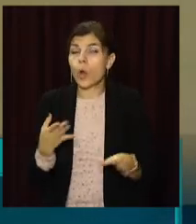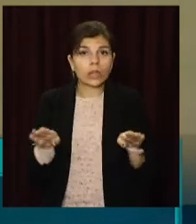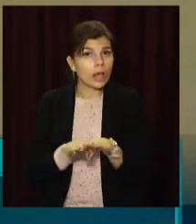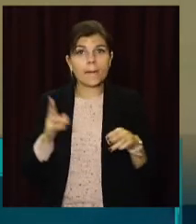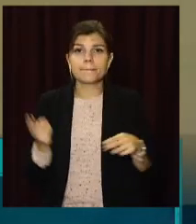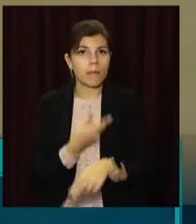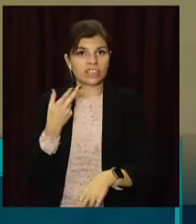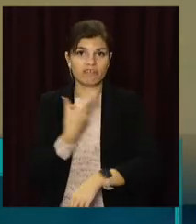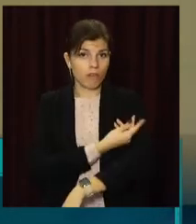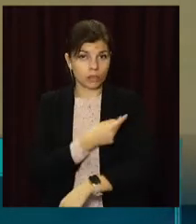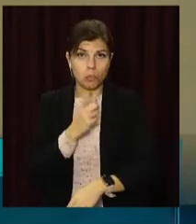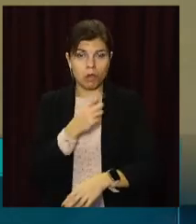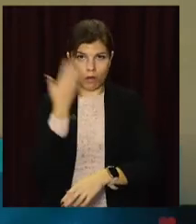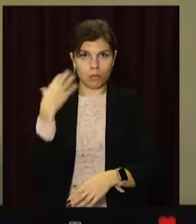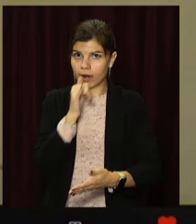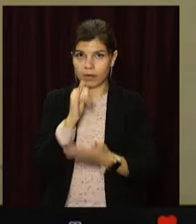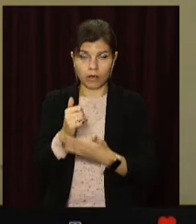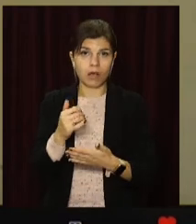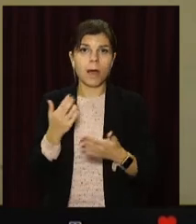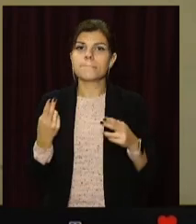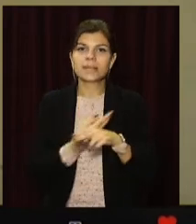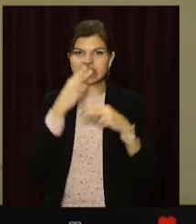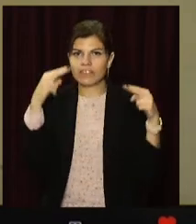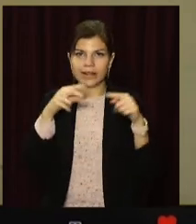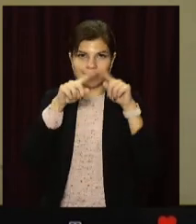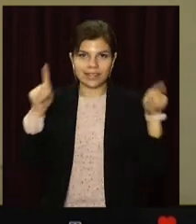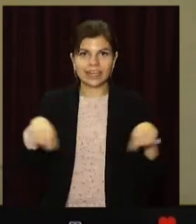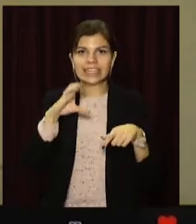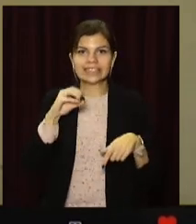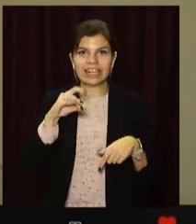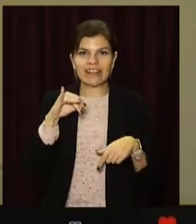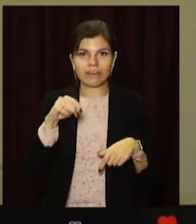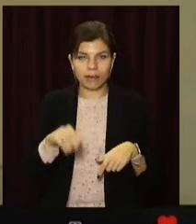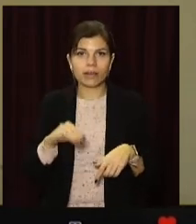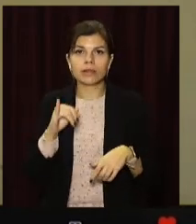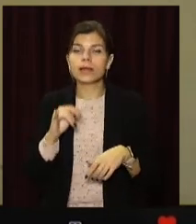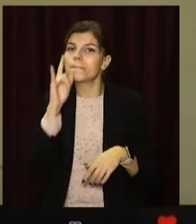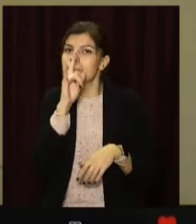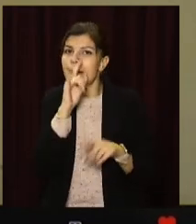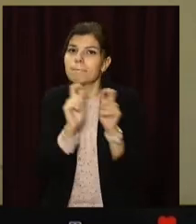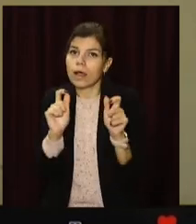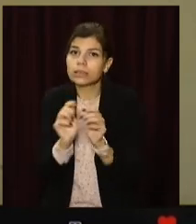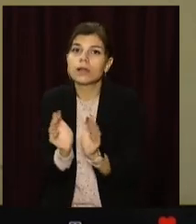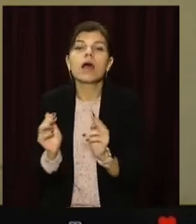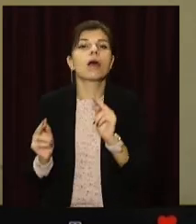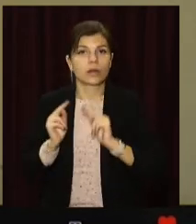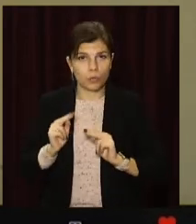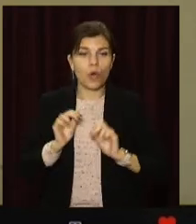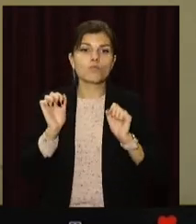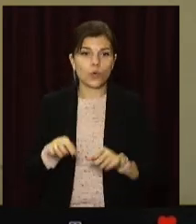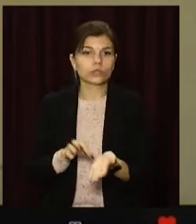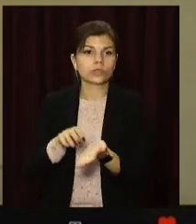без вакцинирования, без сертификата. И также работают маленькие магазинчики, можно